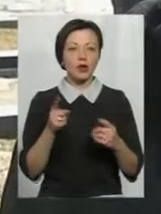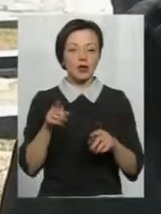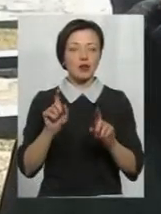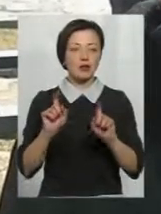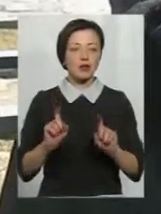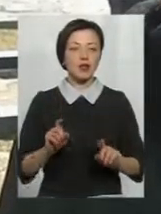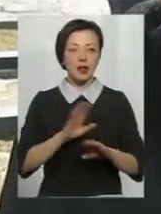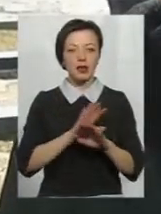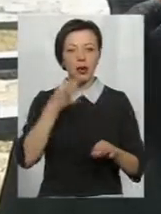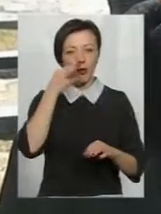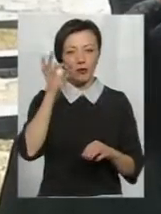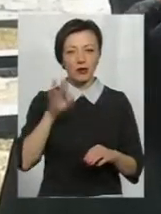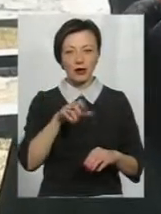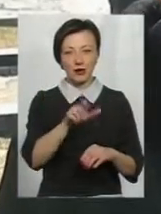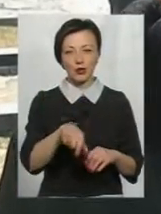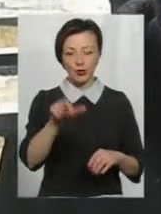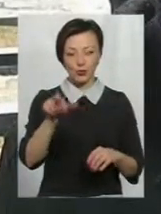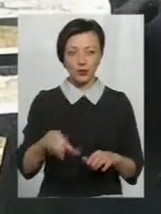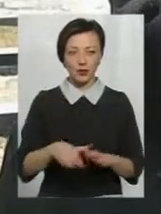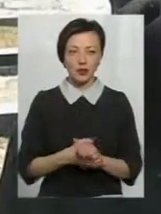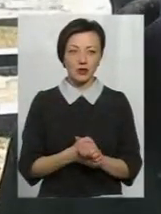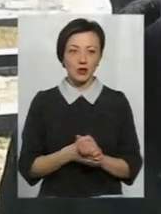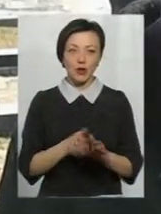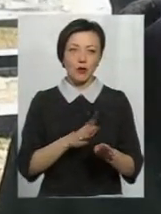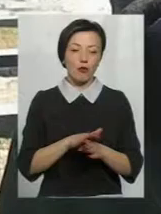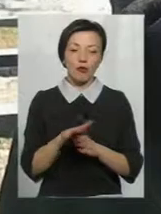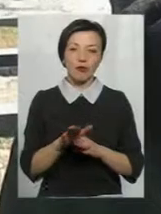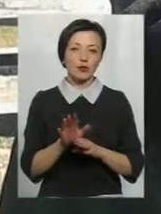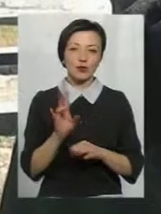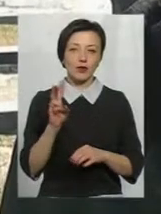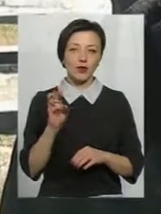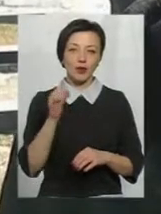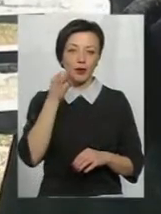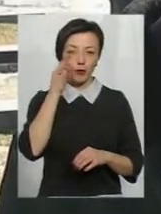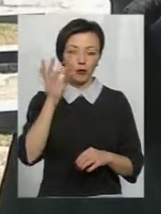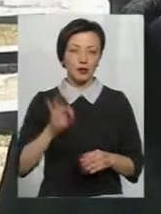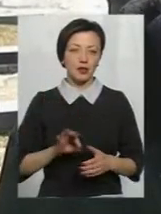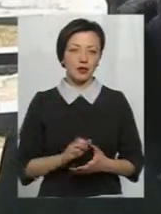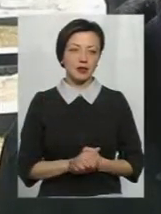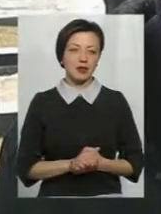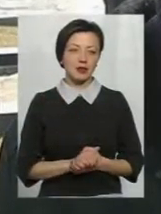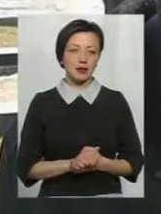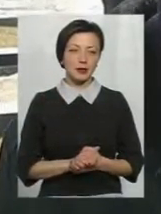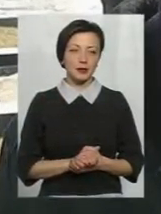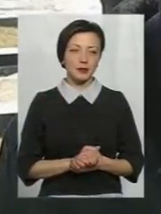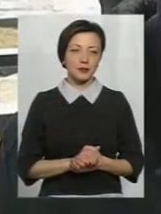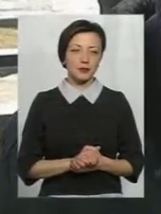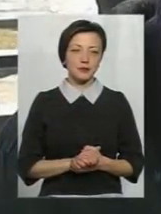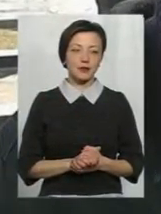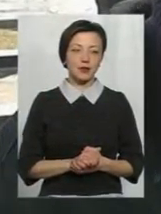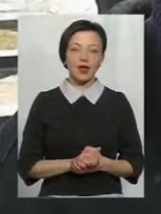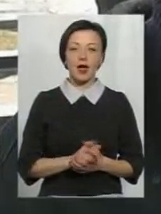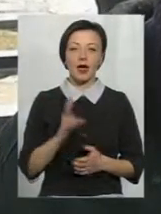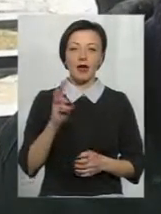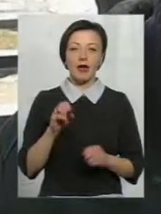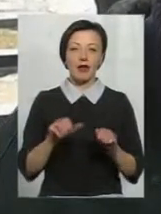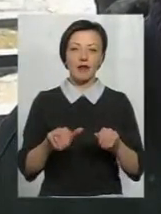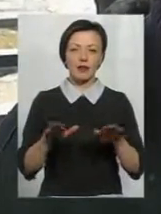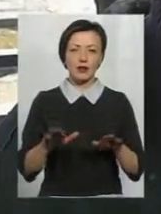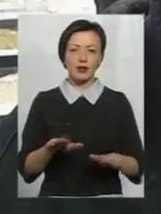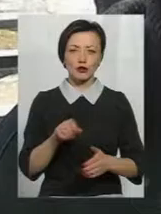сидять некомпетентні люди. Повністю некомпетентні. Не дають. Не вирішують питання,